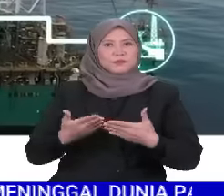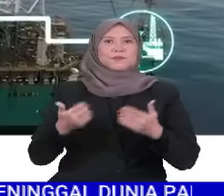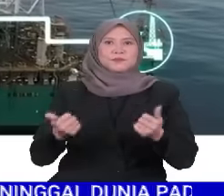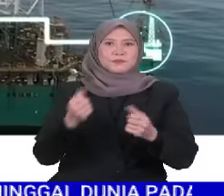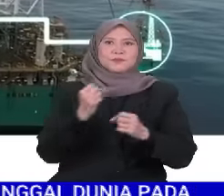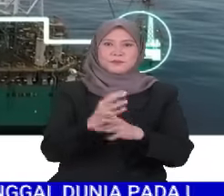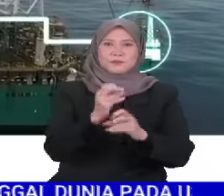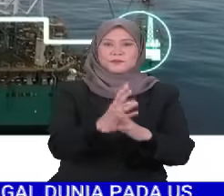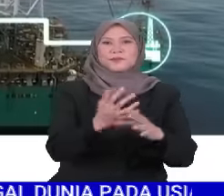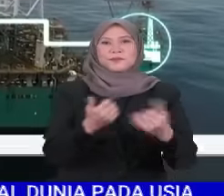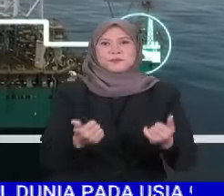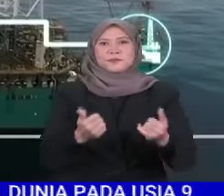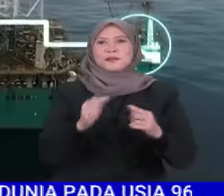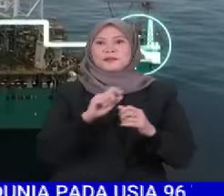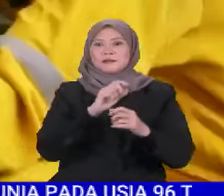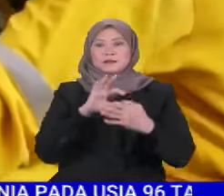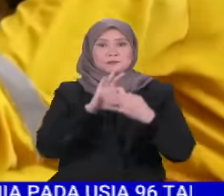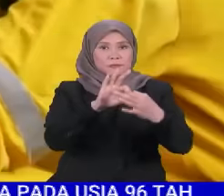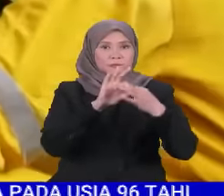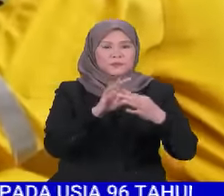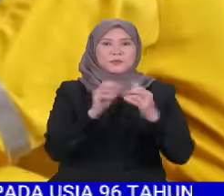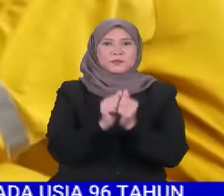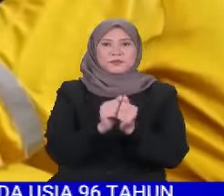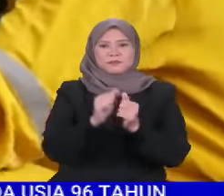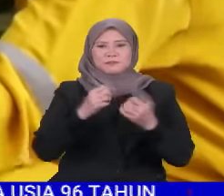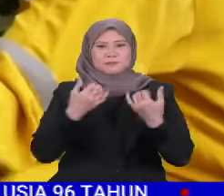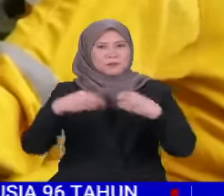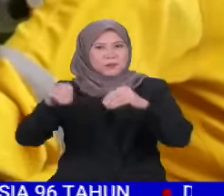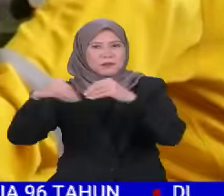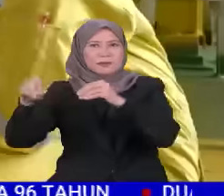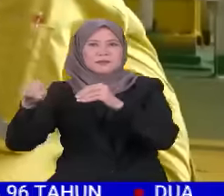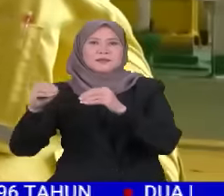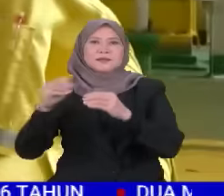dalam keadaan pasaran tenaga yang tidak menentu